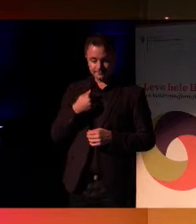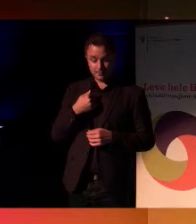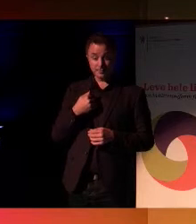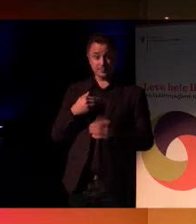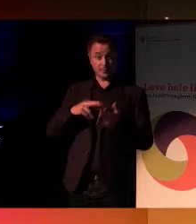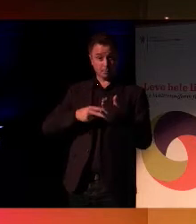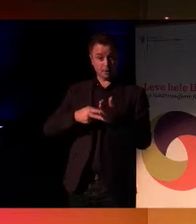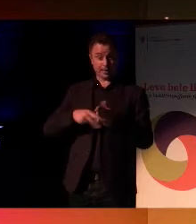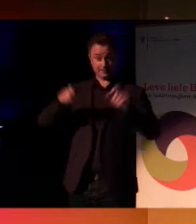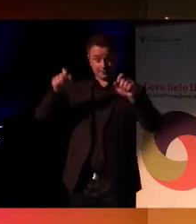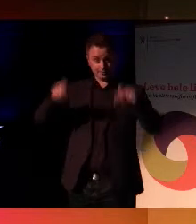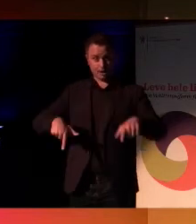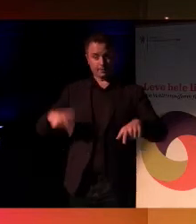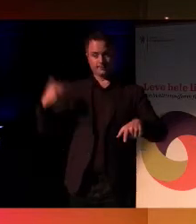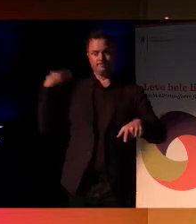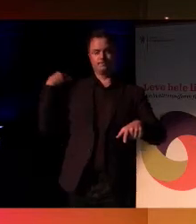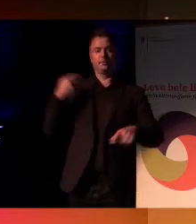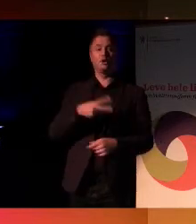Prosjektet begynte i 2014,